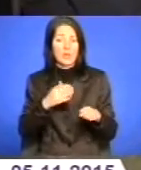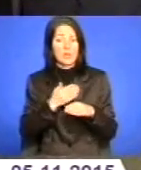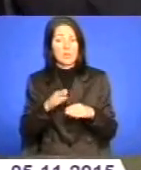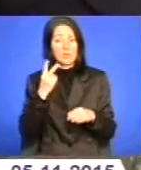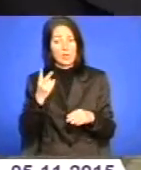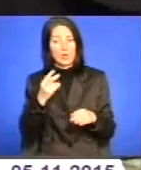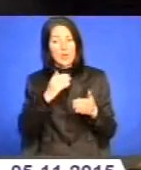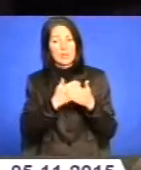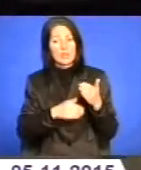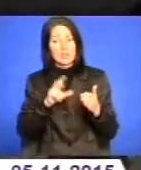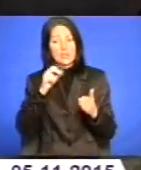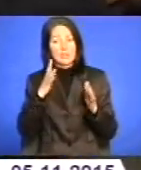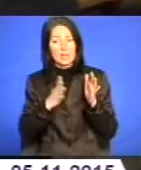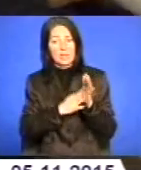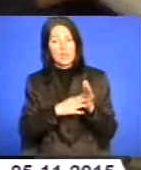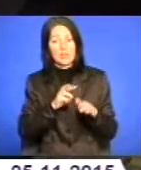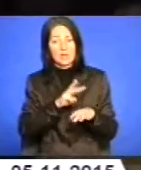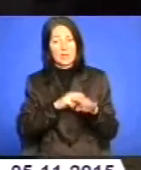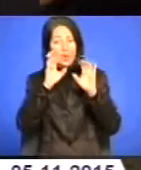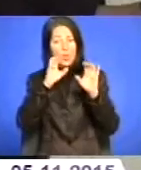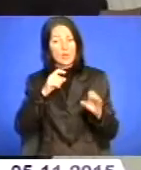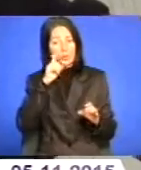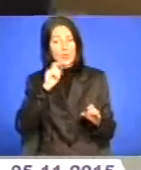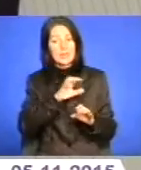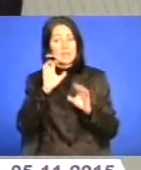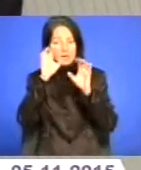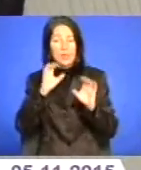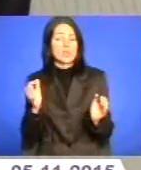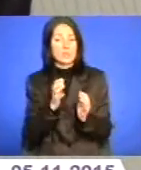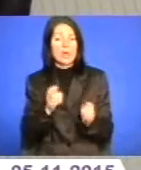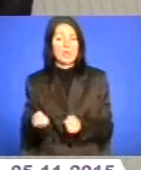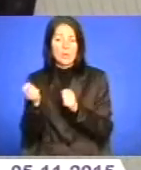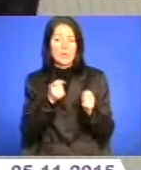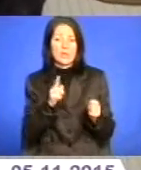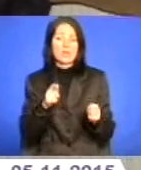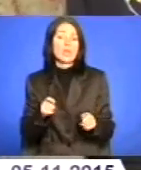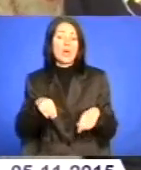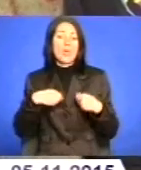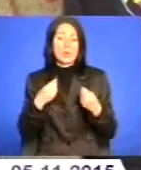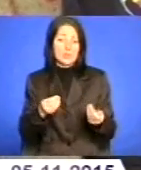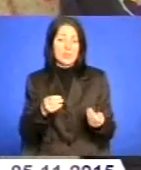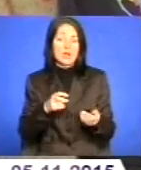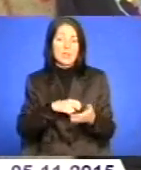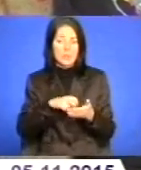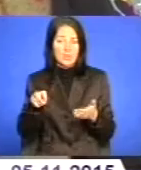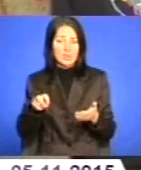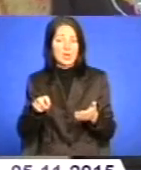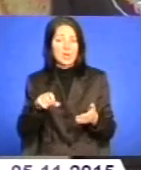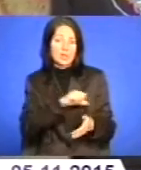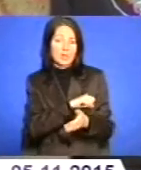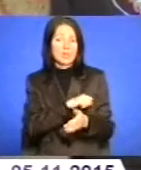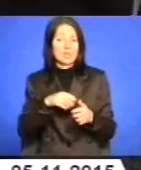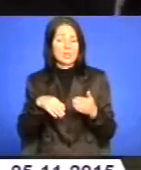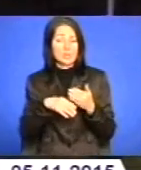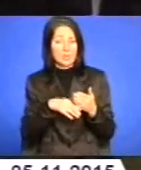статті 309 Кримінального кодексу України – незаконне зберігання, перевезення чи пересилання наркотичних засобів. Правоохоронці